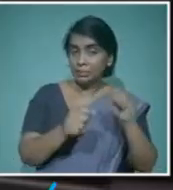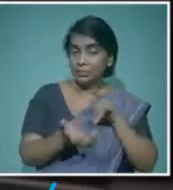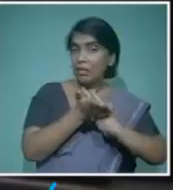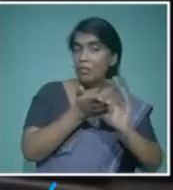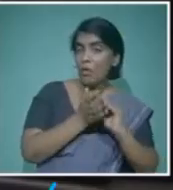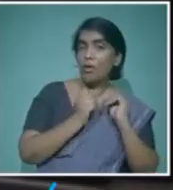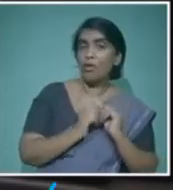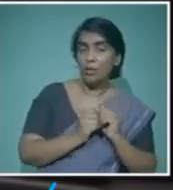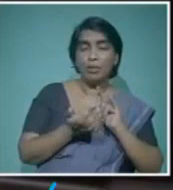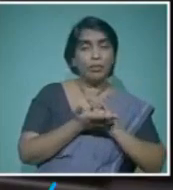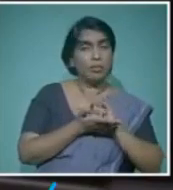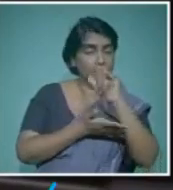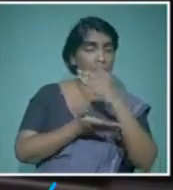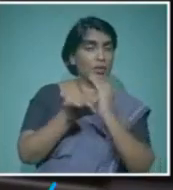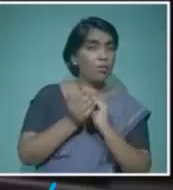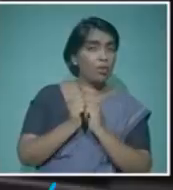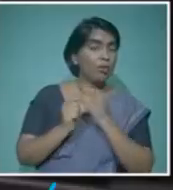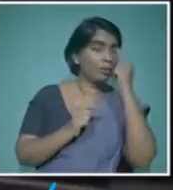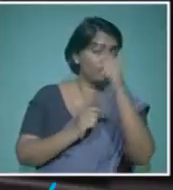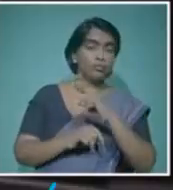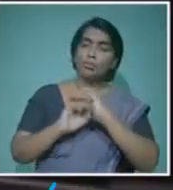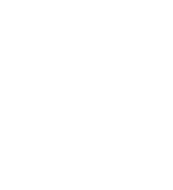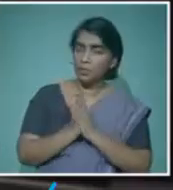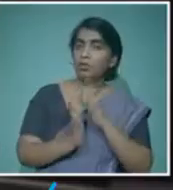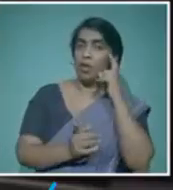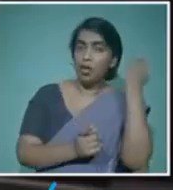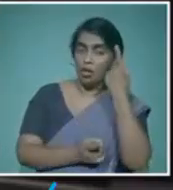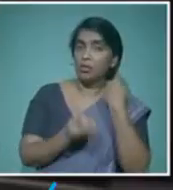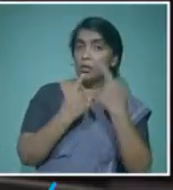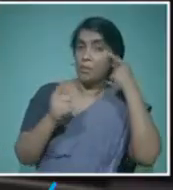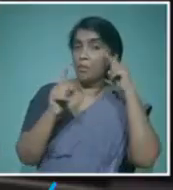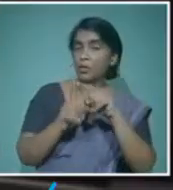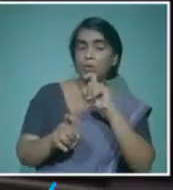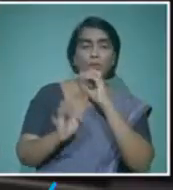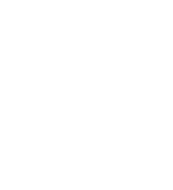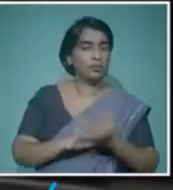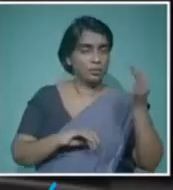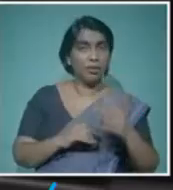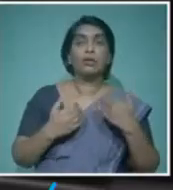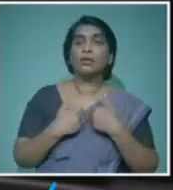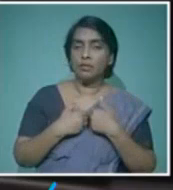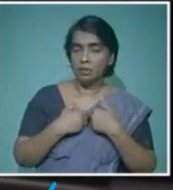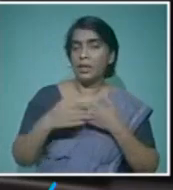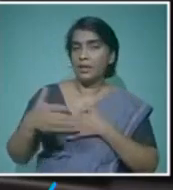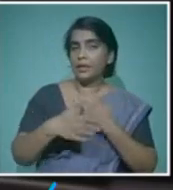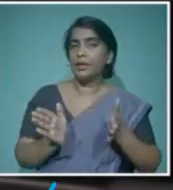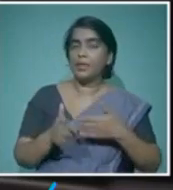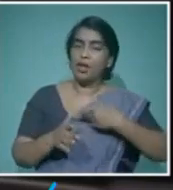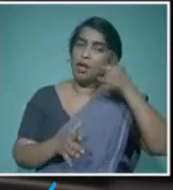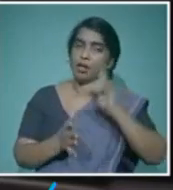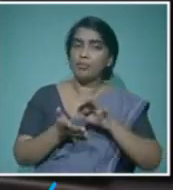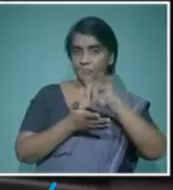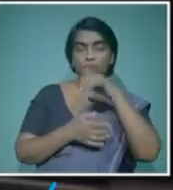තරව්කාරය කරේ, කවුද ගුවන්තොටුපළේදී සහාය දැක්වුවේ එතනට යන්න මේ සියල්ල හොයාගෙන ඒ අයට විරුද්ධව නඩු කටයුතු පටන් ගන්න අපි කැබිනට් අනුමැතිය ලබාගත